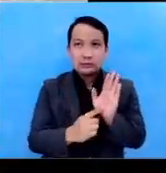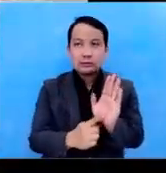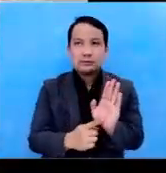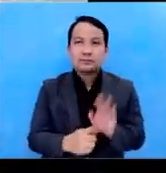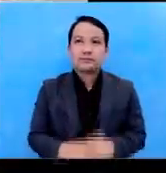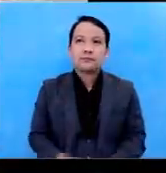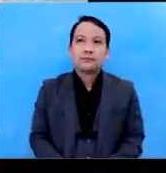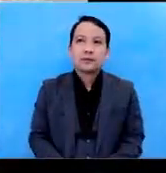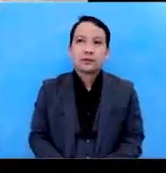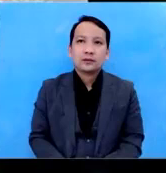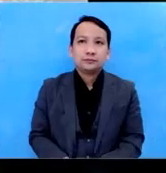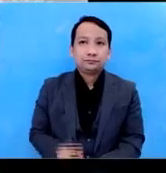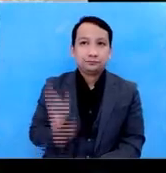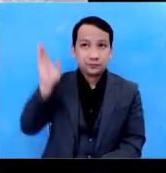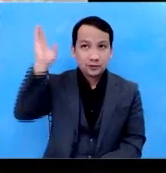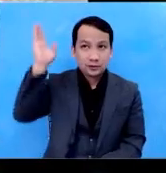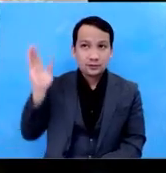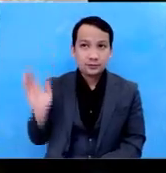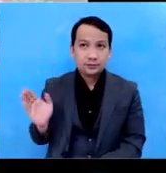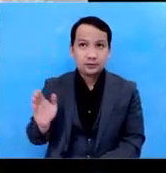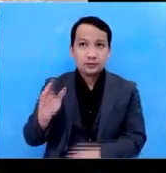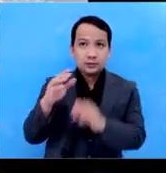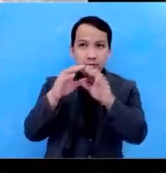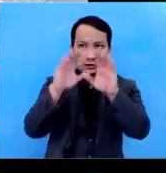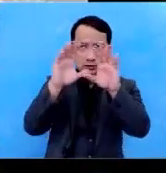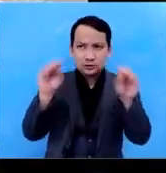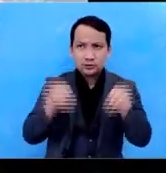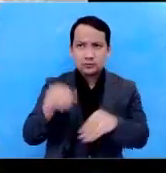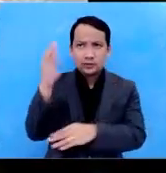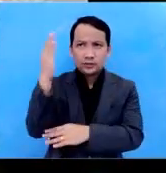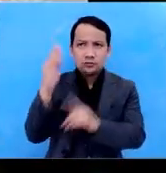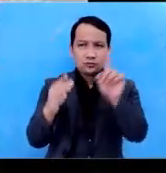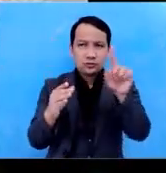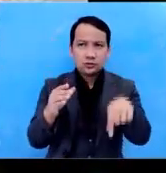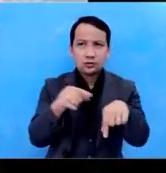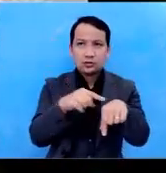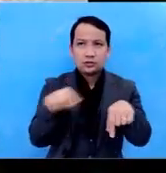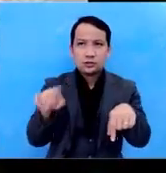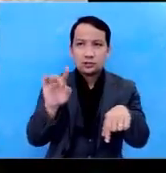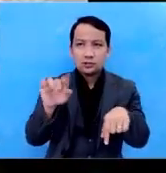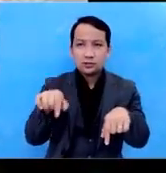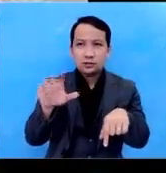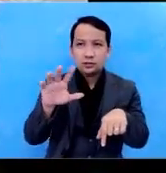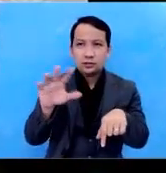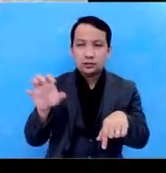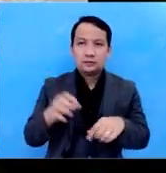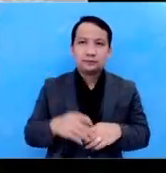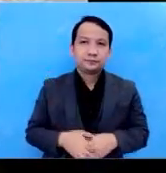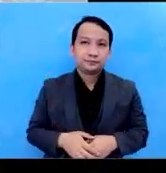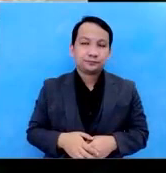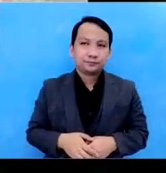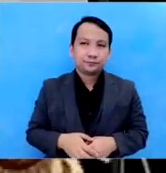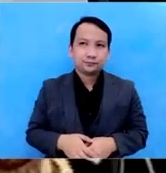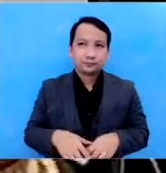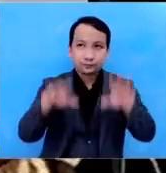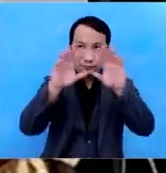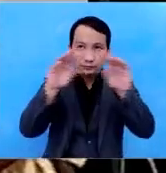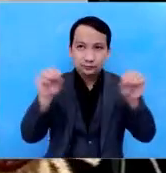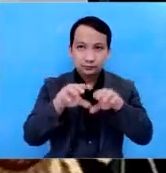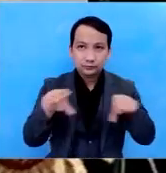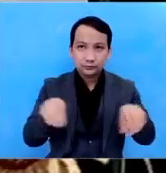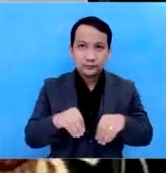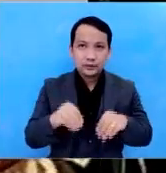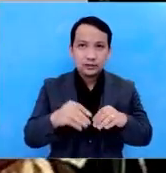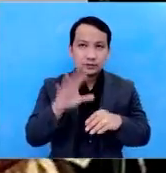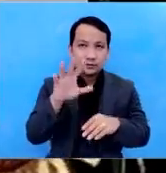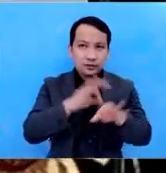Ang Christmas tree dito mabibili mula 1,800 hanggang 8,500 pesos. Ang 5 feet hanggang